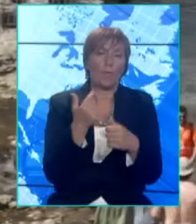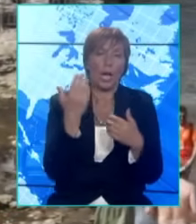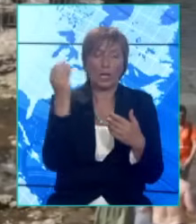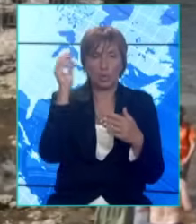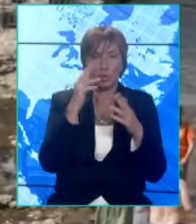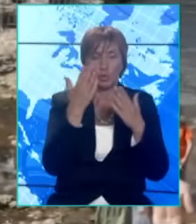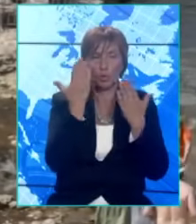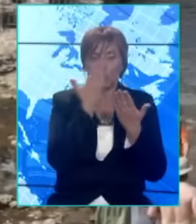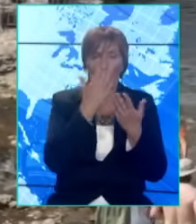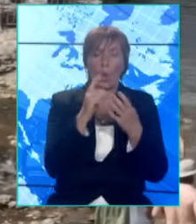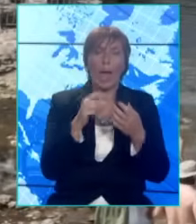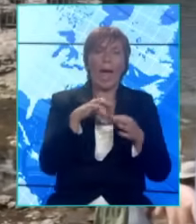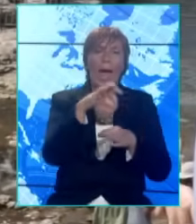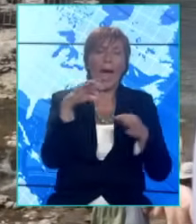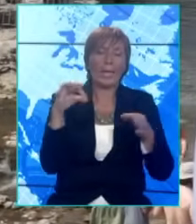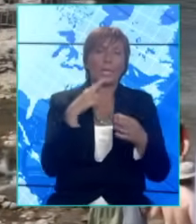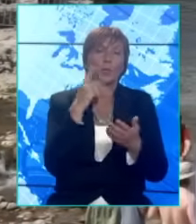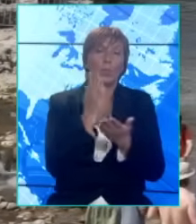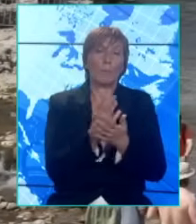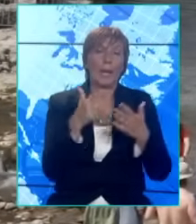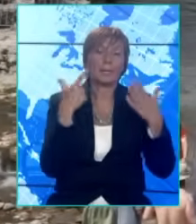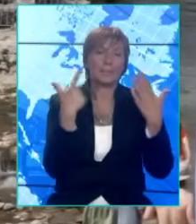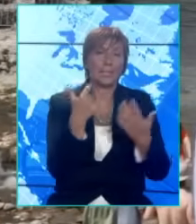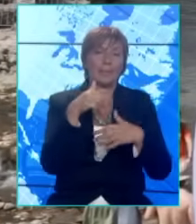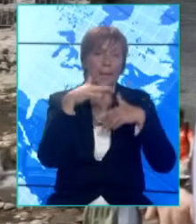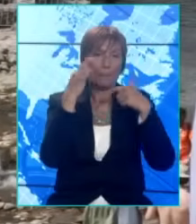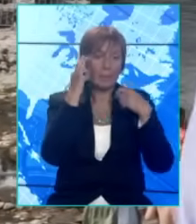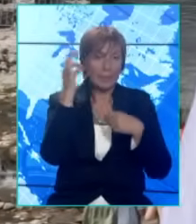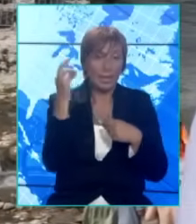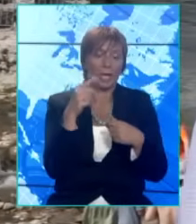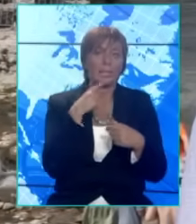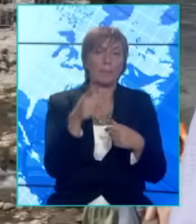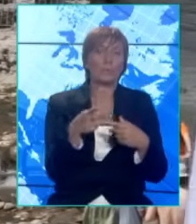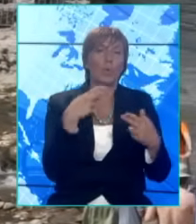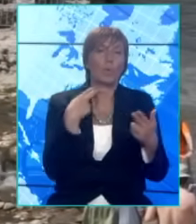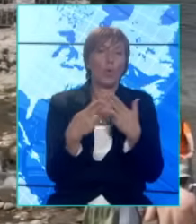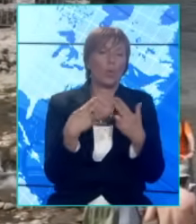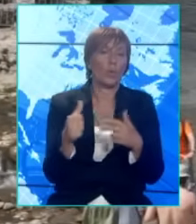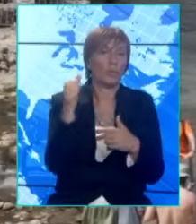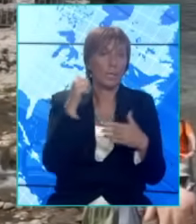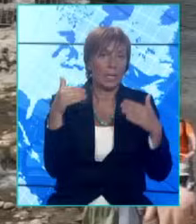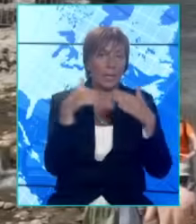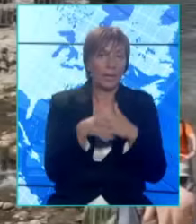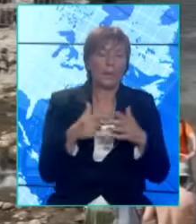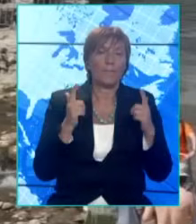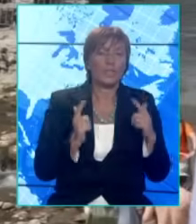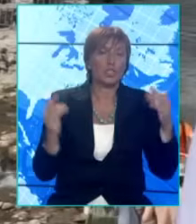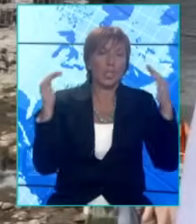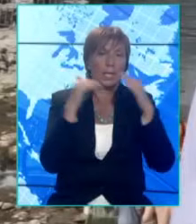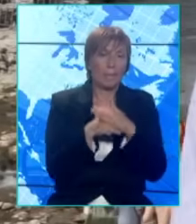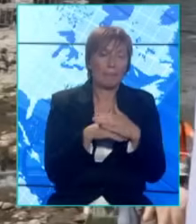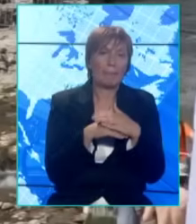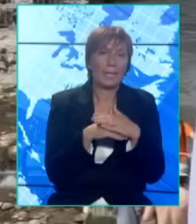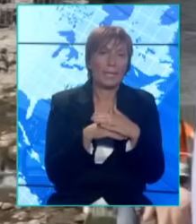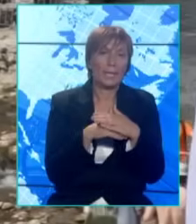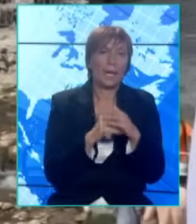škola arhitekture koja je trajala 7 dana. Znači, imali smo i ovu konferenciju, sinoćnju večeru mira. Znači, baš